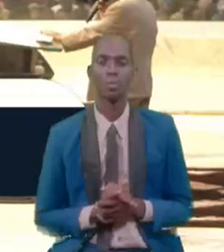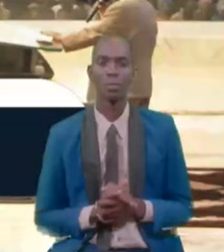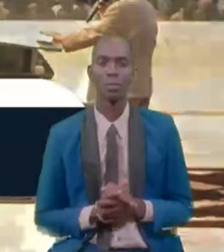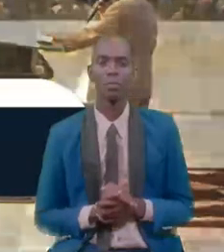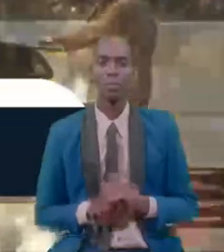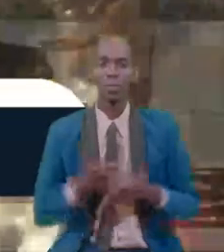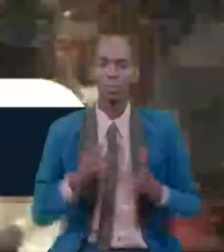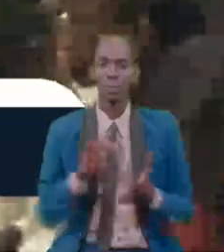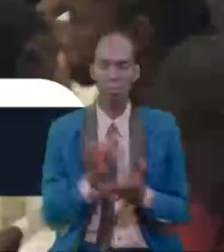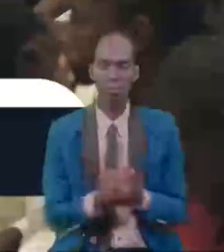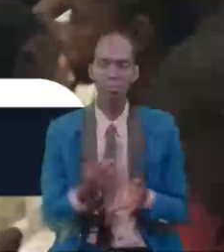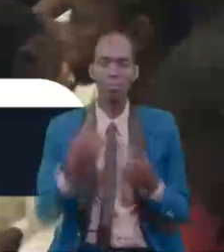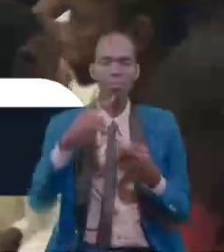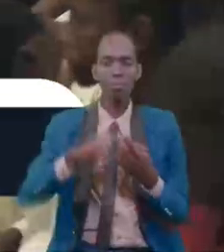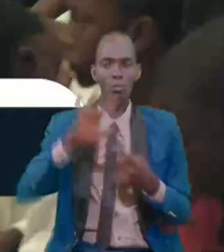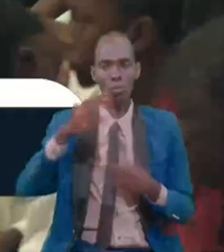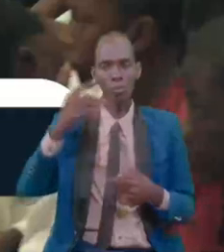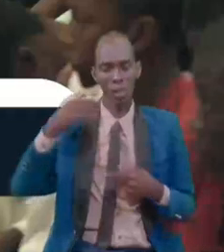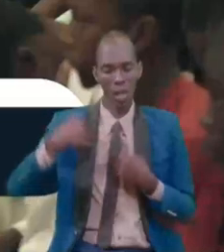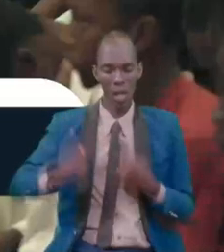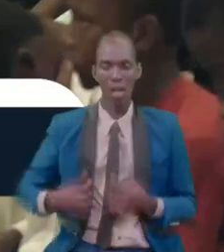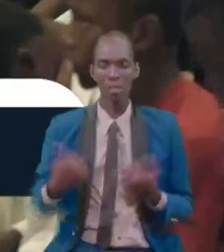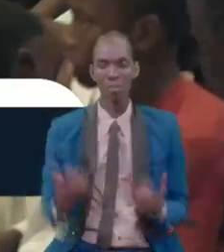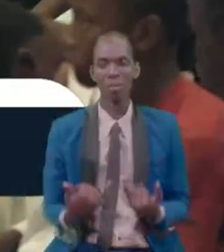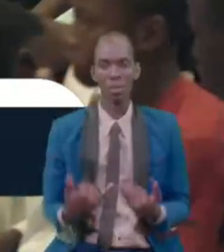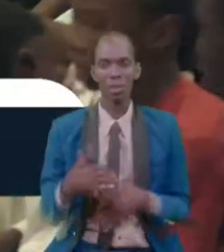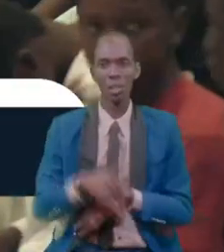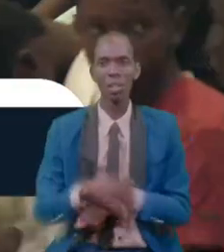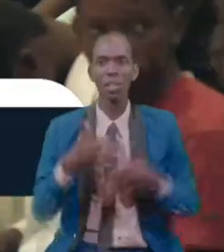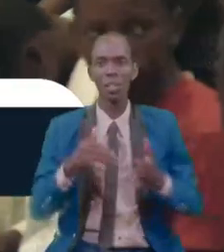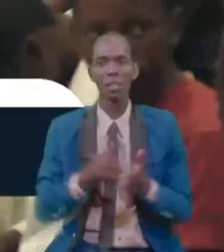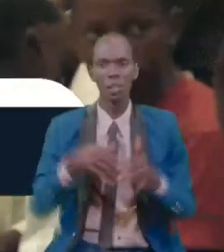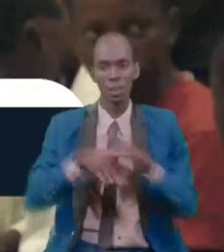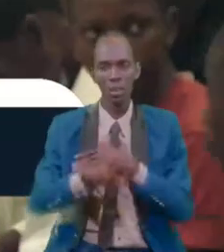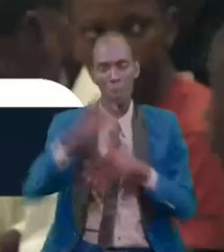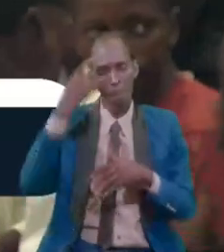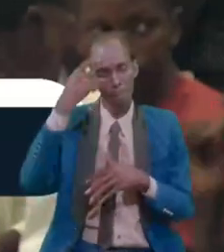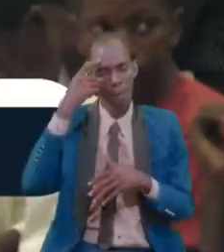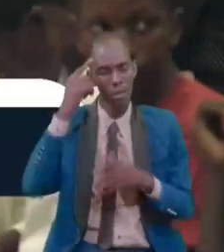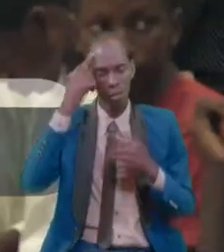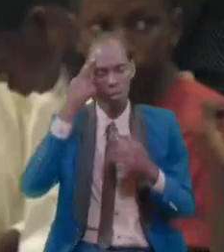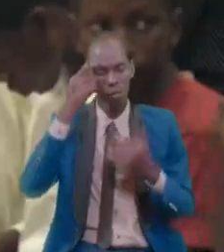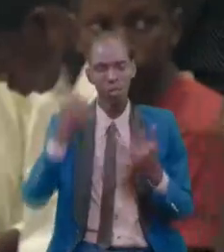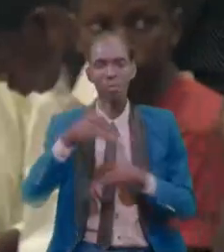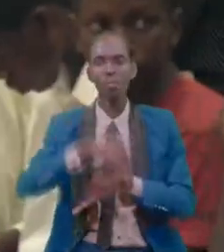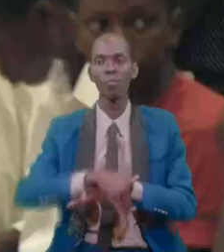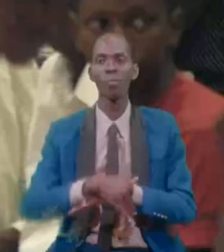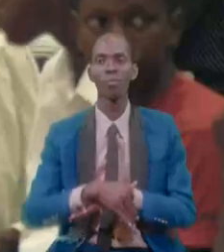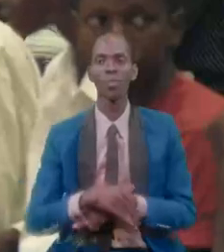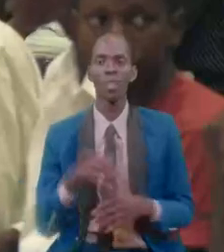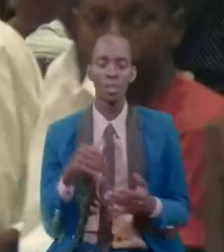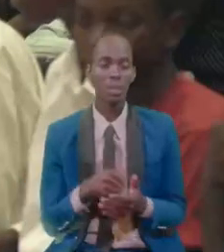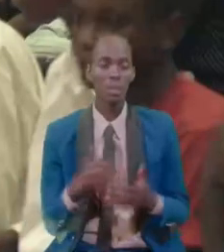qu'il entre votre vie ce soir, qu'il entre votre cerveau ce soir, qu'il entre vos pensées ce soir.